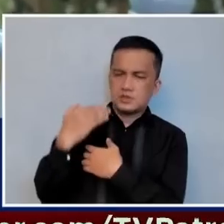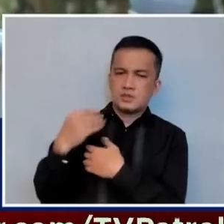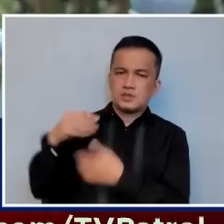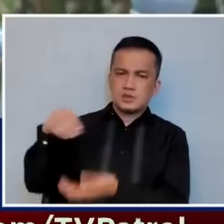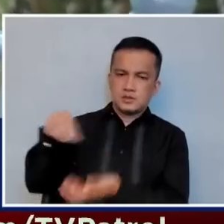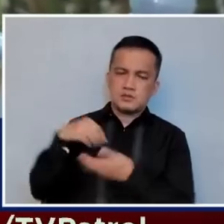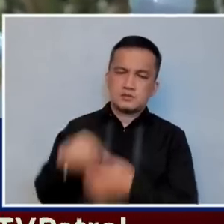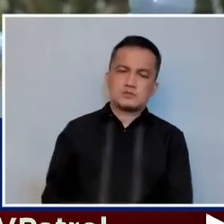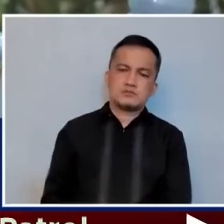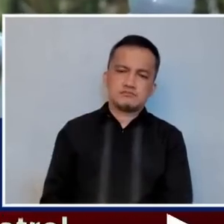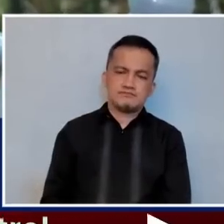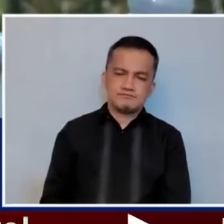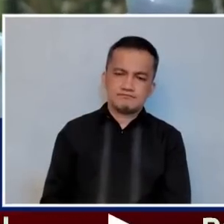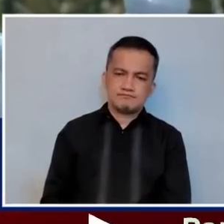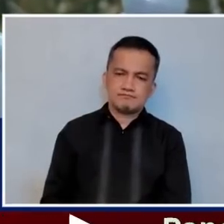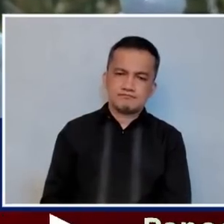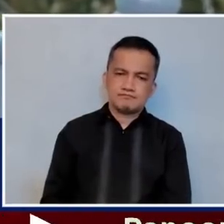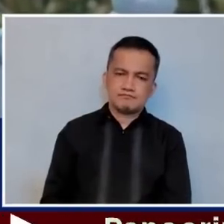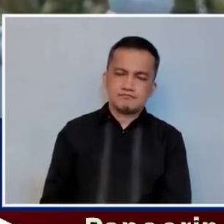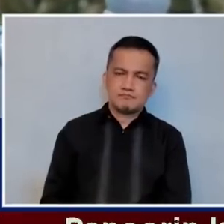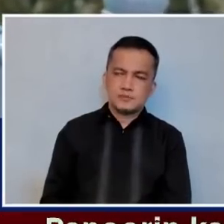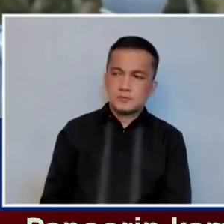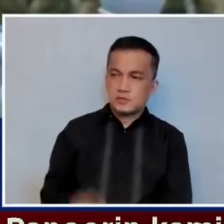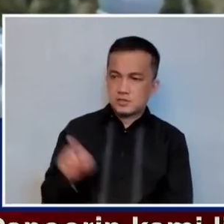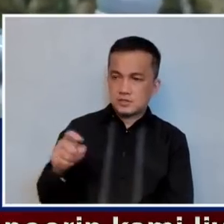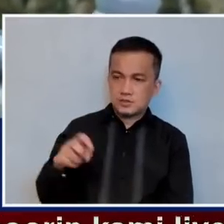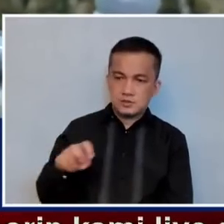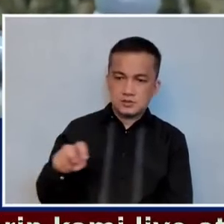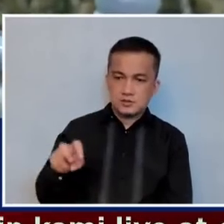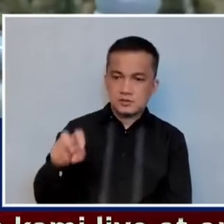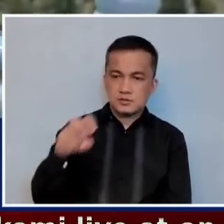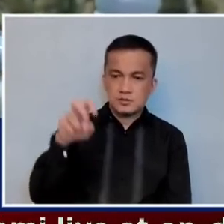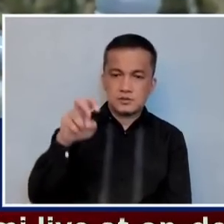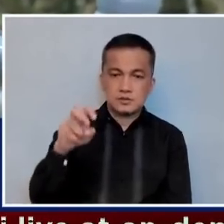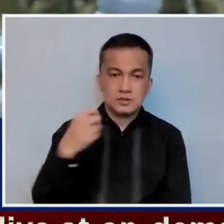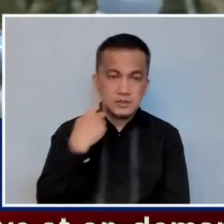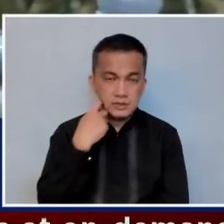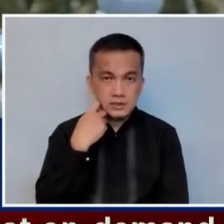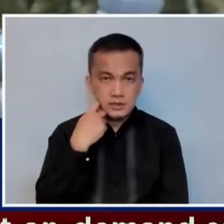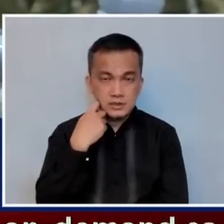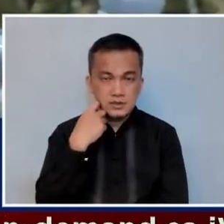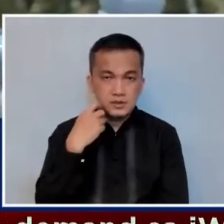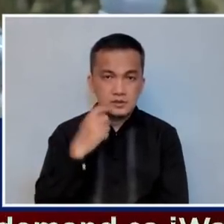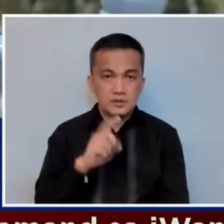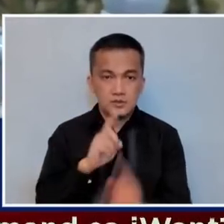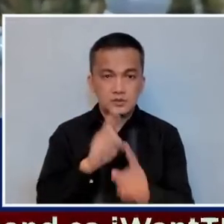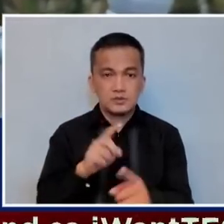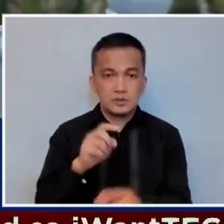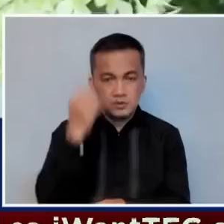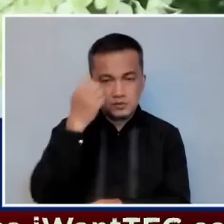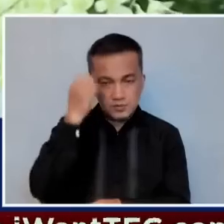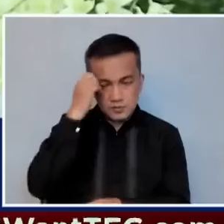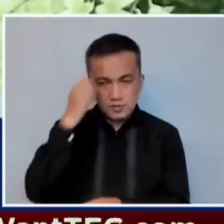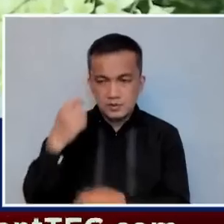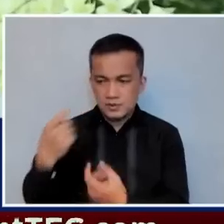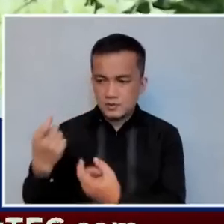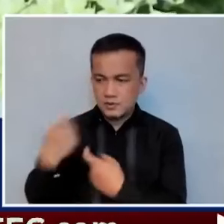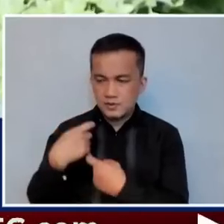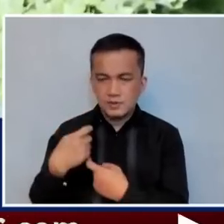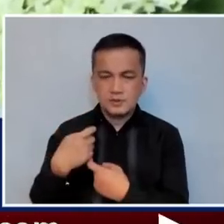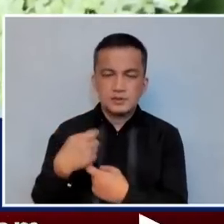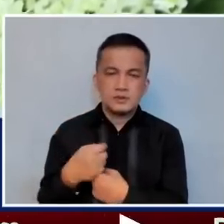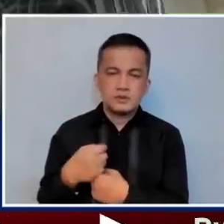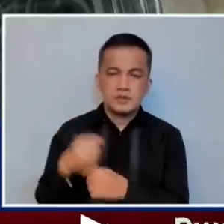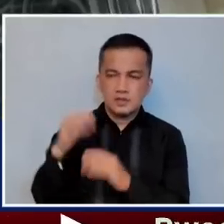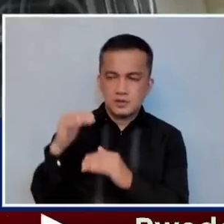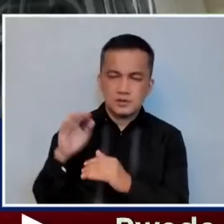niyan. Tapos nung nag-travel sila dito lang lately, nag-travel sila sa Europe, may pasalubong yan. Sana magkaroon din